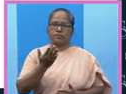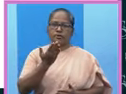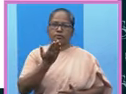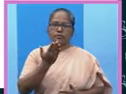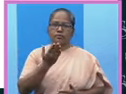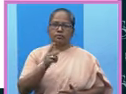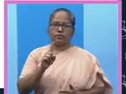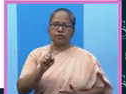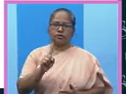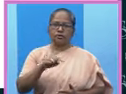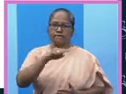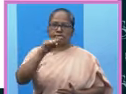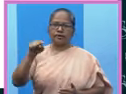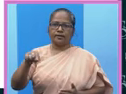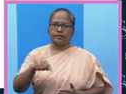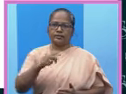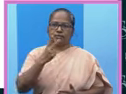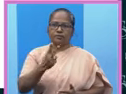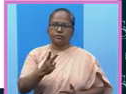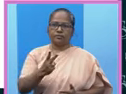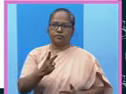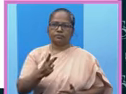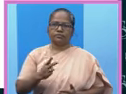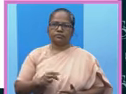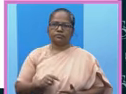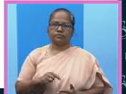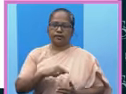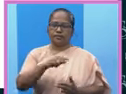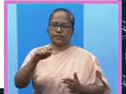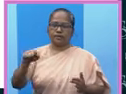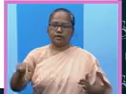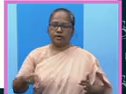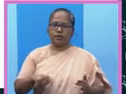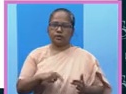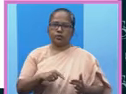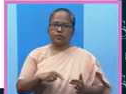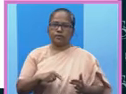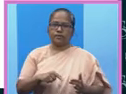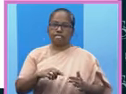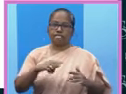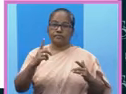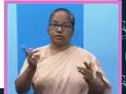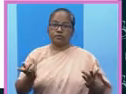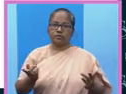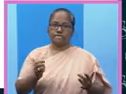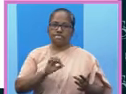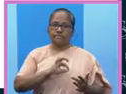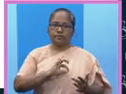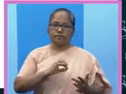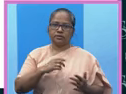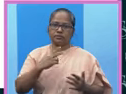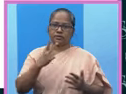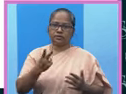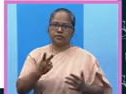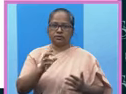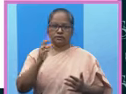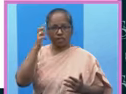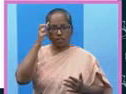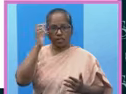முதல்ல வட்டம் நம்ம பார்க்க போகிறோம். வட்டம் அப்படிங்கிற உருவம் நமக்கு ரொம்ப மிகவும் பரிச்சயமான ஒன்று,